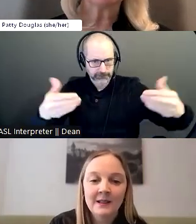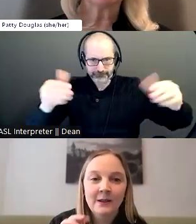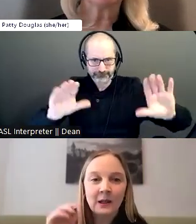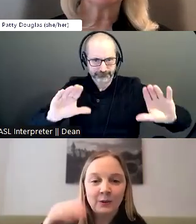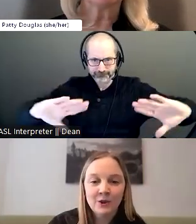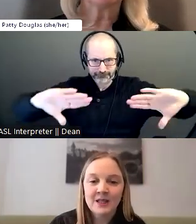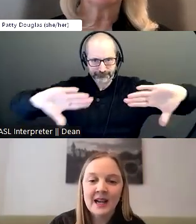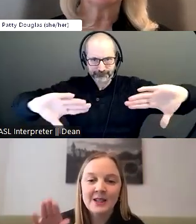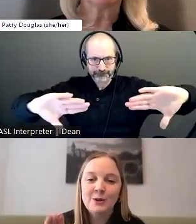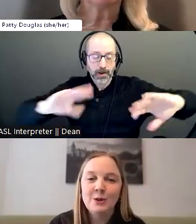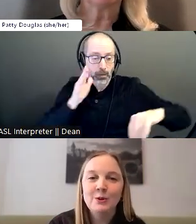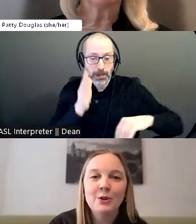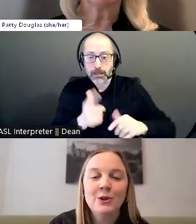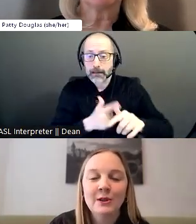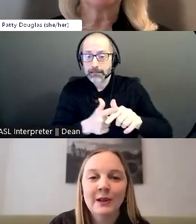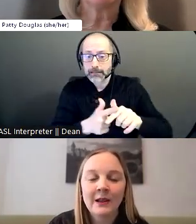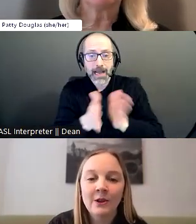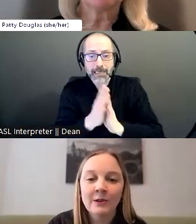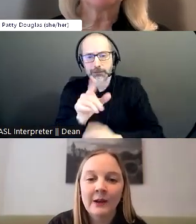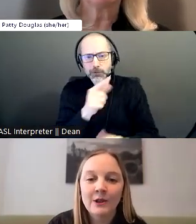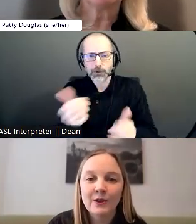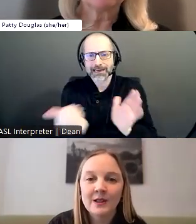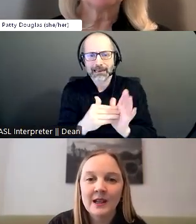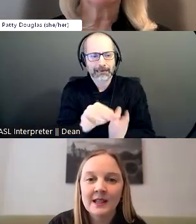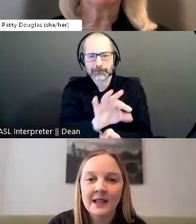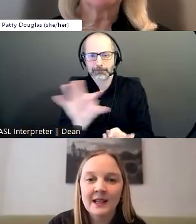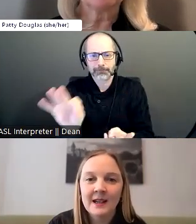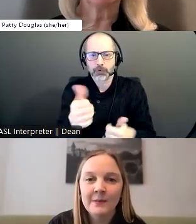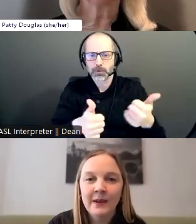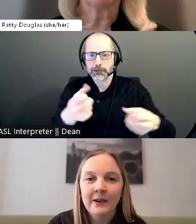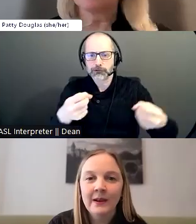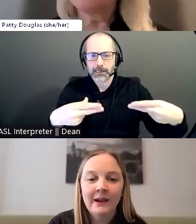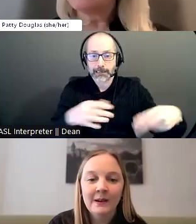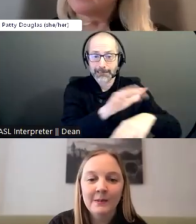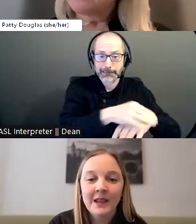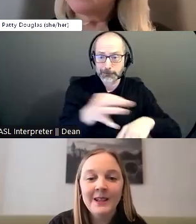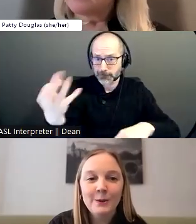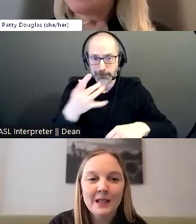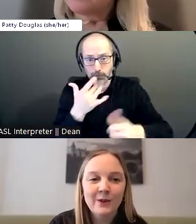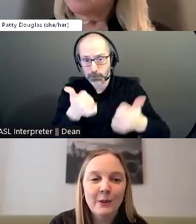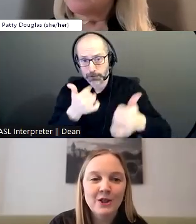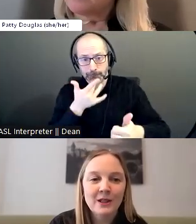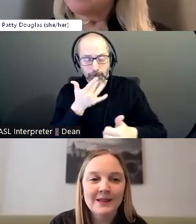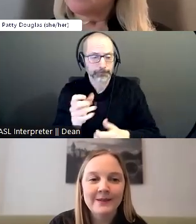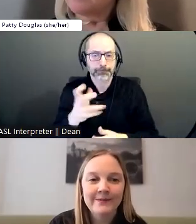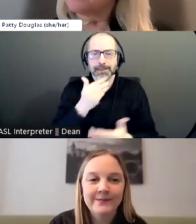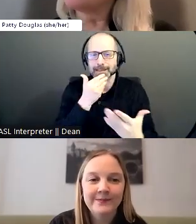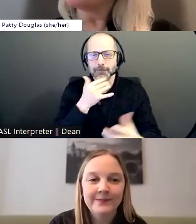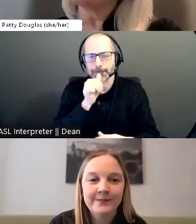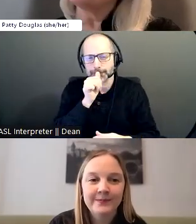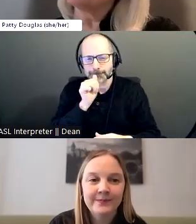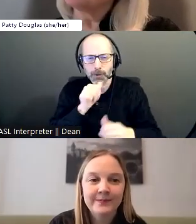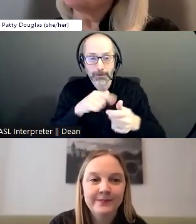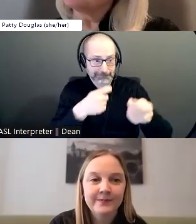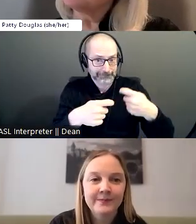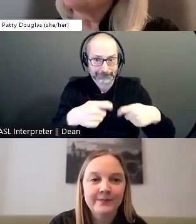les diapos en anglais et en français à nouveau. Et nous allons vous demander de tout simplement choisir les langues que vous voulez utiliser pour lire les diapos. Merci pour